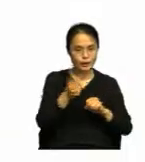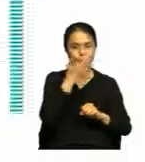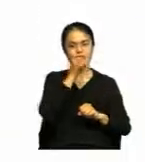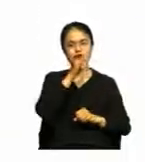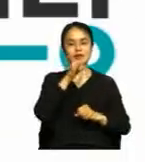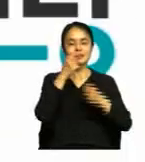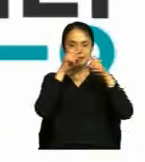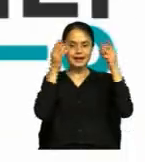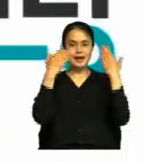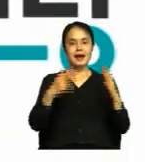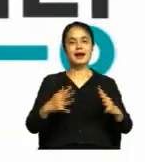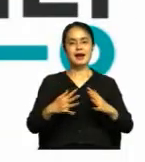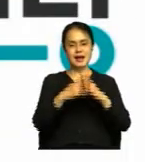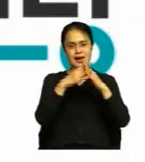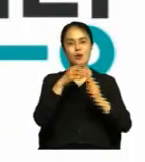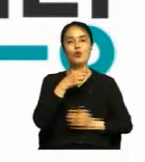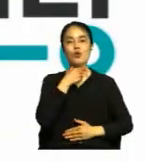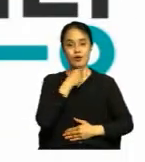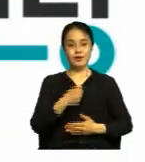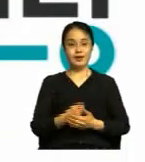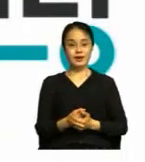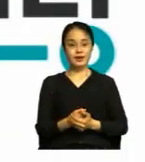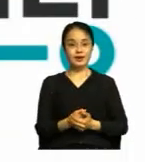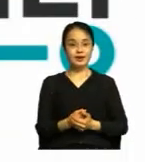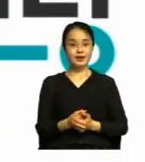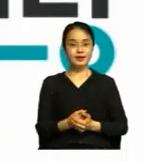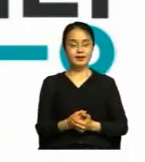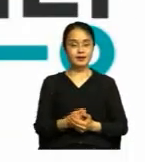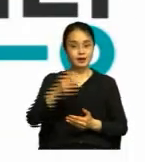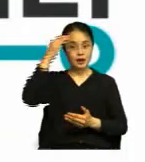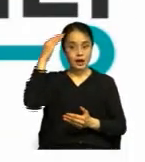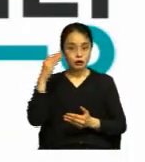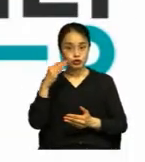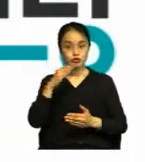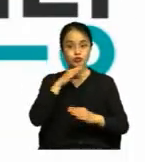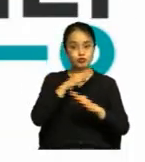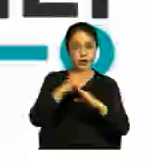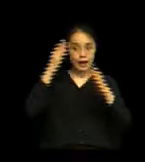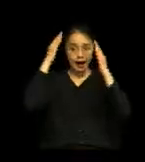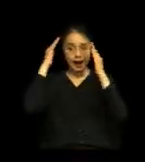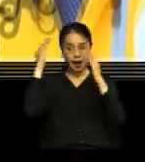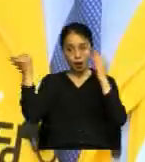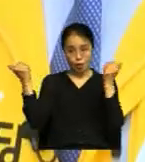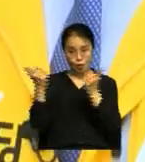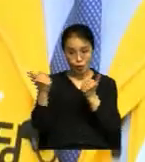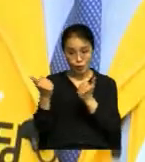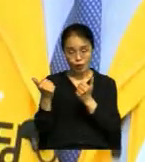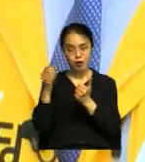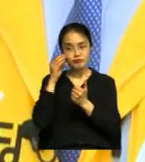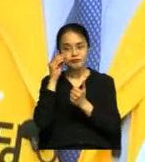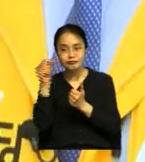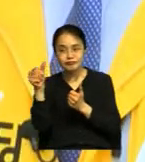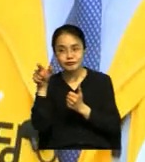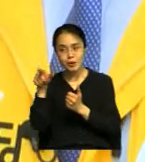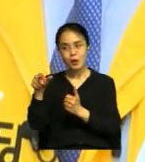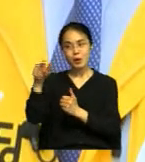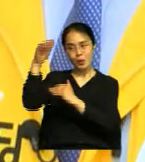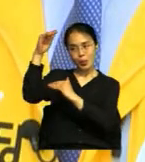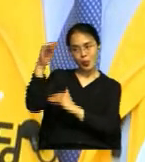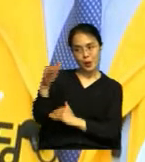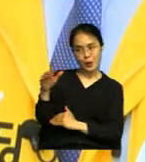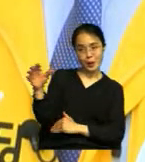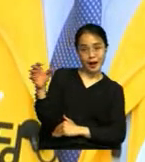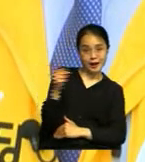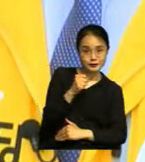것입니다. 주요 정당의 후보들이 남북정상회담의 훈풍을 등에 업고 각종 평화통일 공약을 내세우며